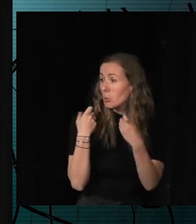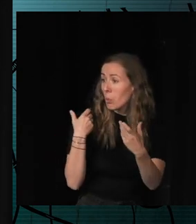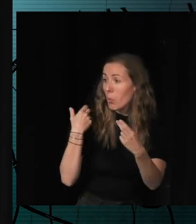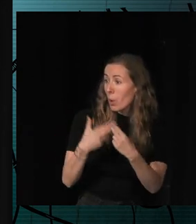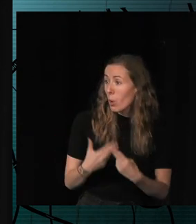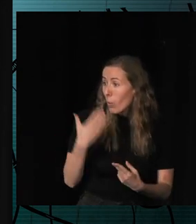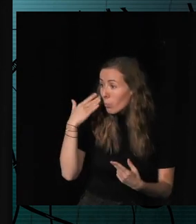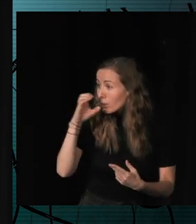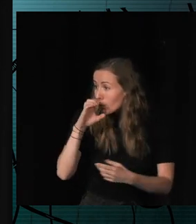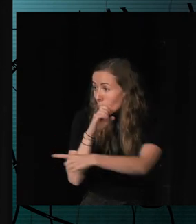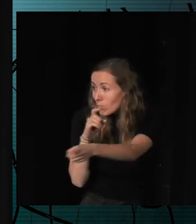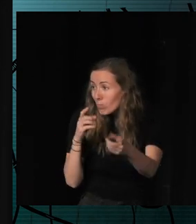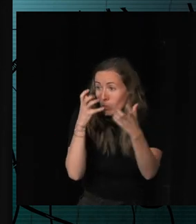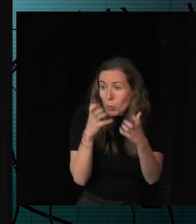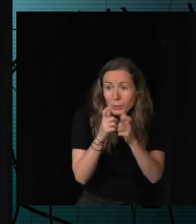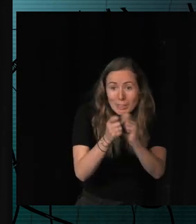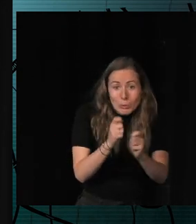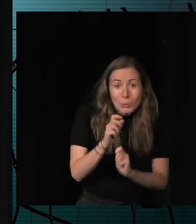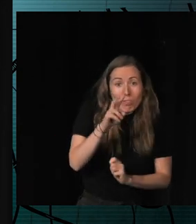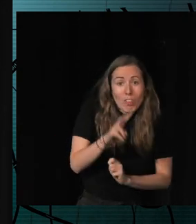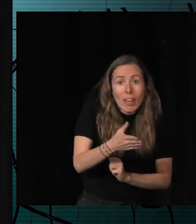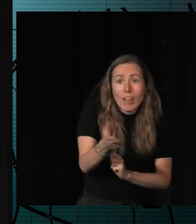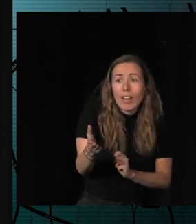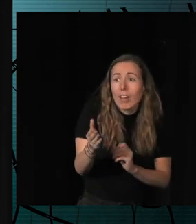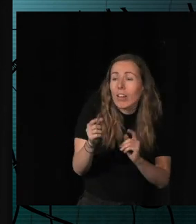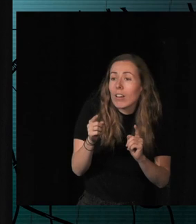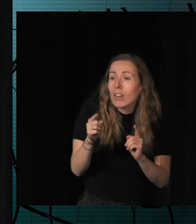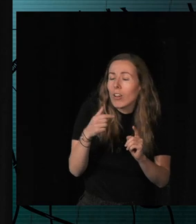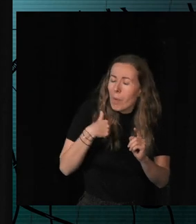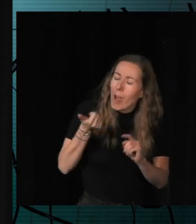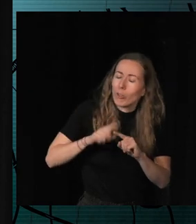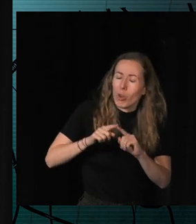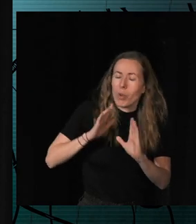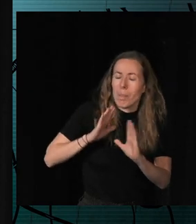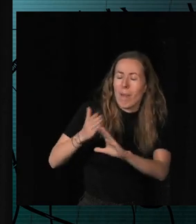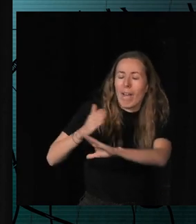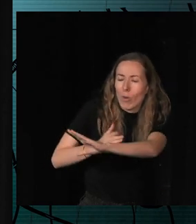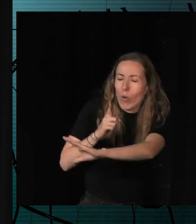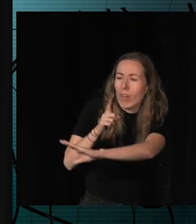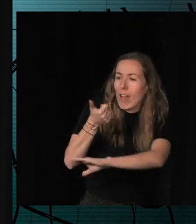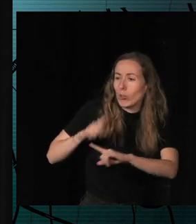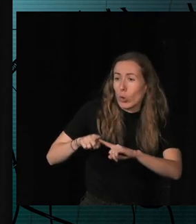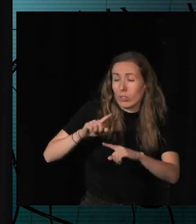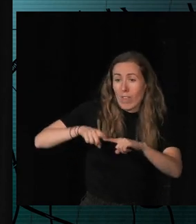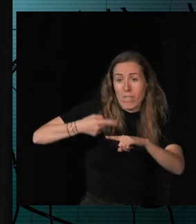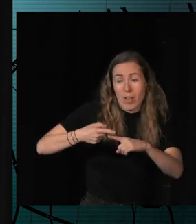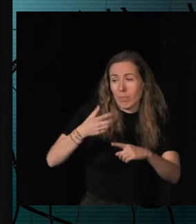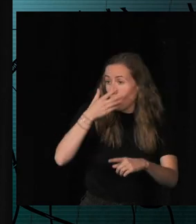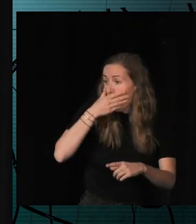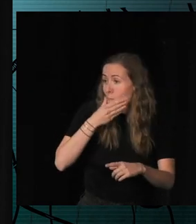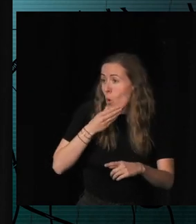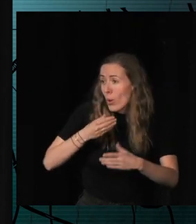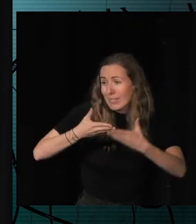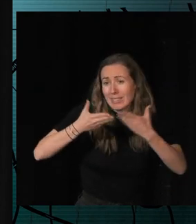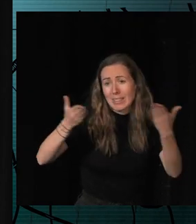qu'on discute un peu ensemble mais on peut finir en moi il y a un truc que je trouve assez beau dans le film c'est a un truc très très simple et très pur